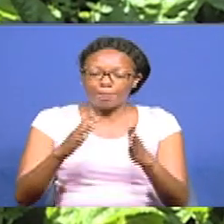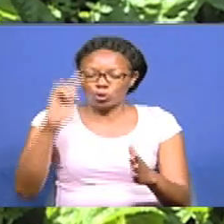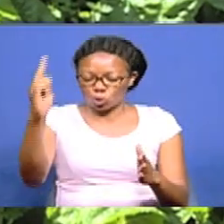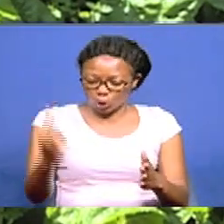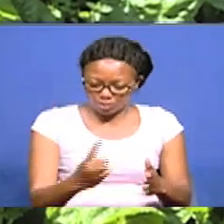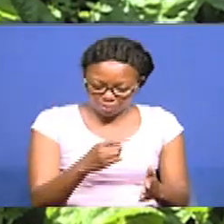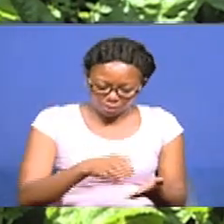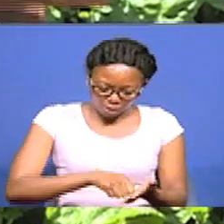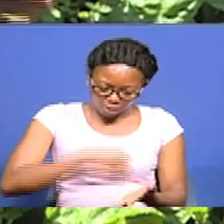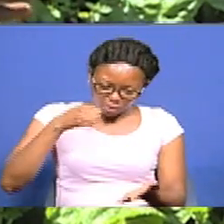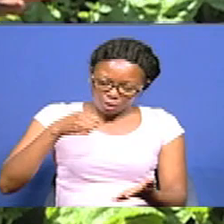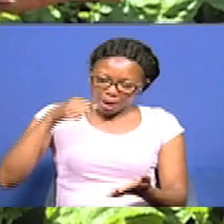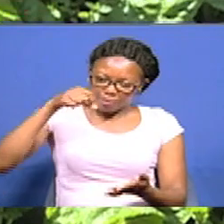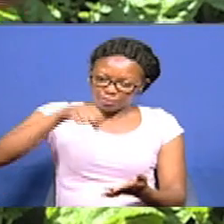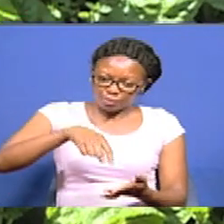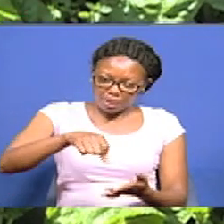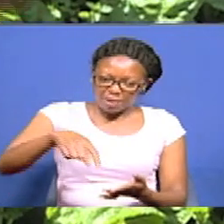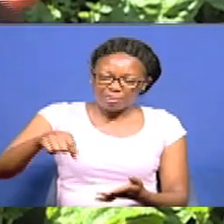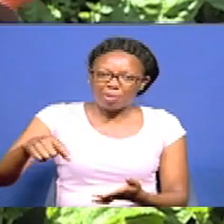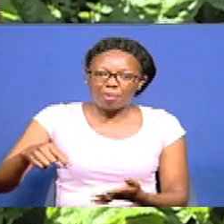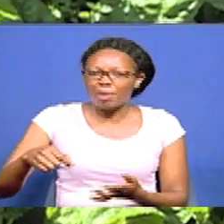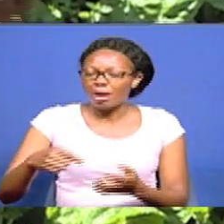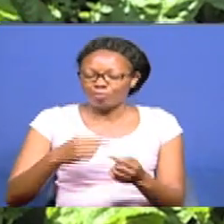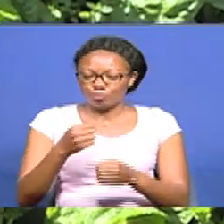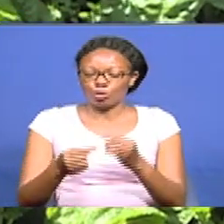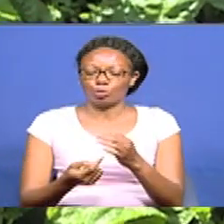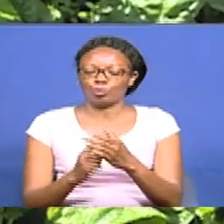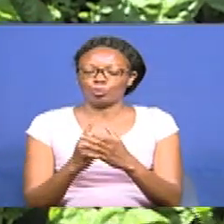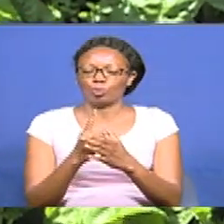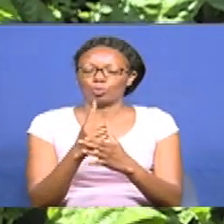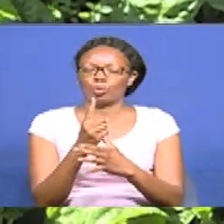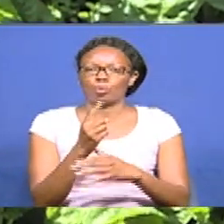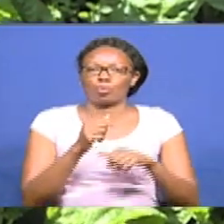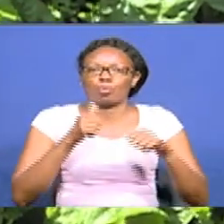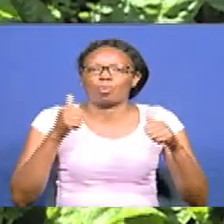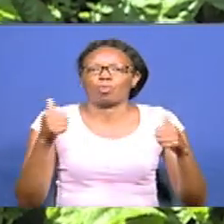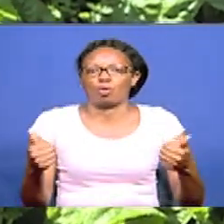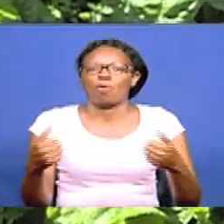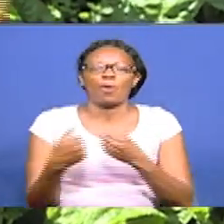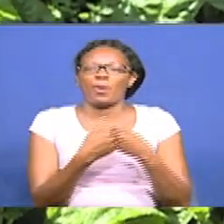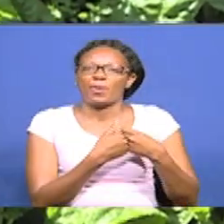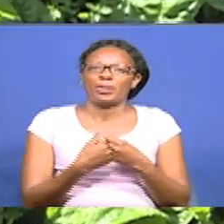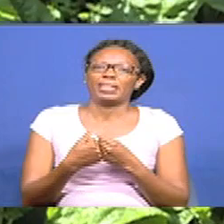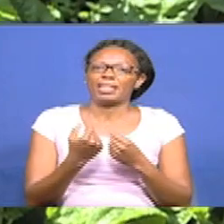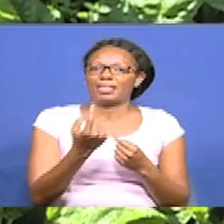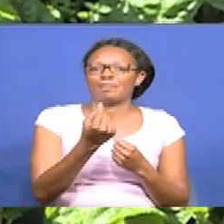kuchukua, apeleke kwa shamba, haitamsubua mambo ya maji. So hiyo ndio tunaifanyanga,